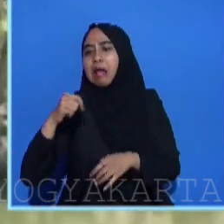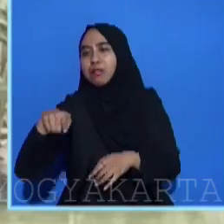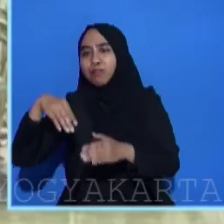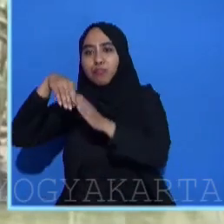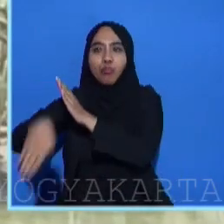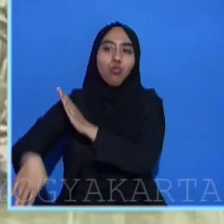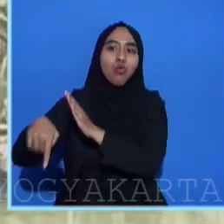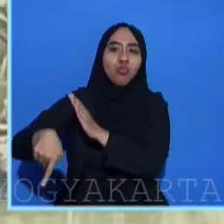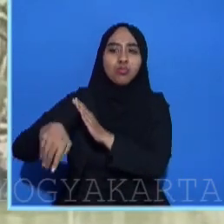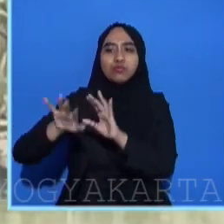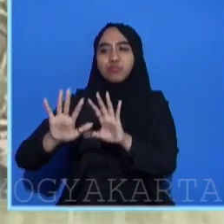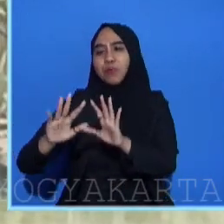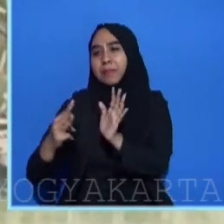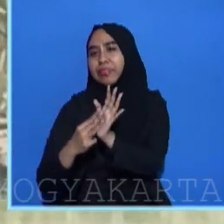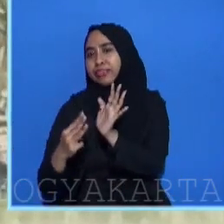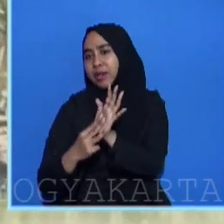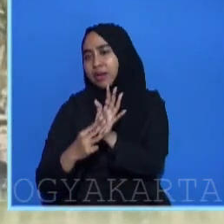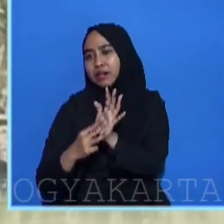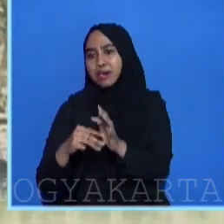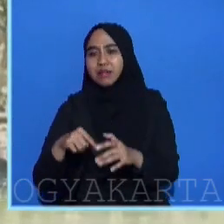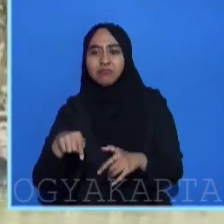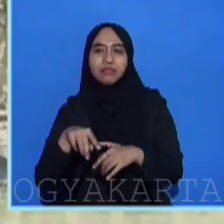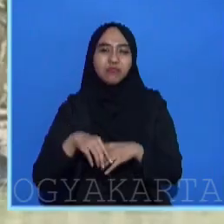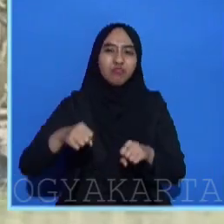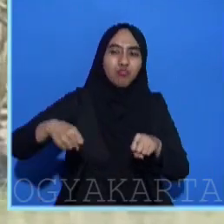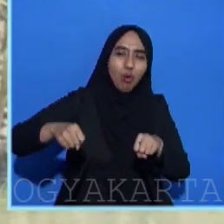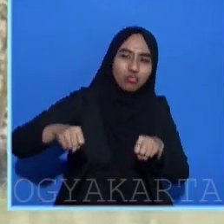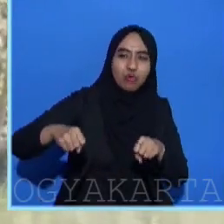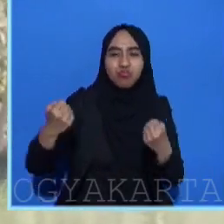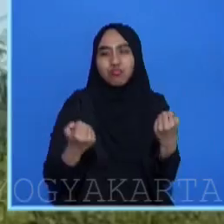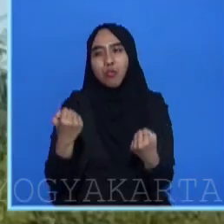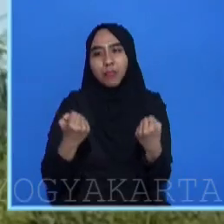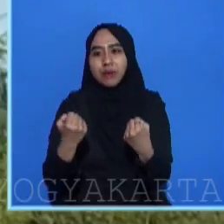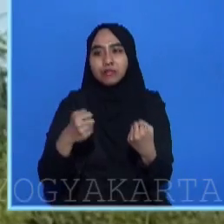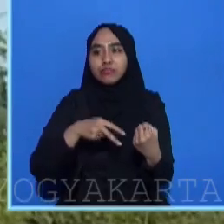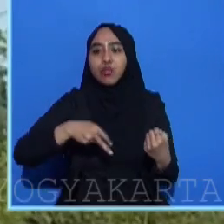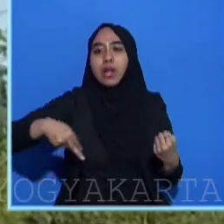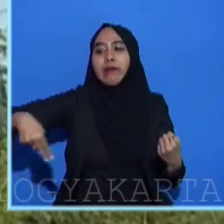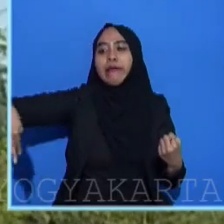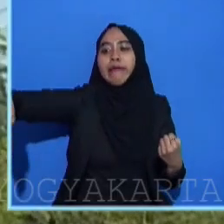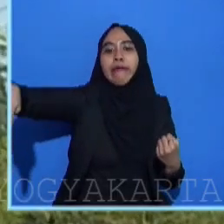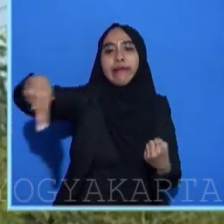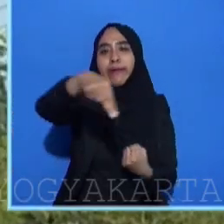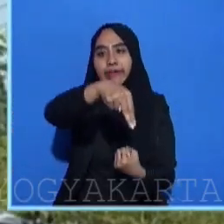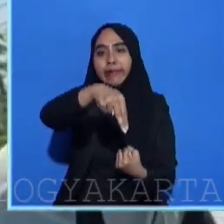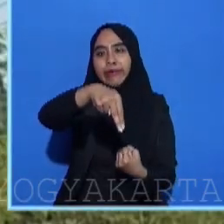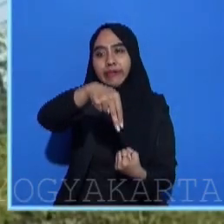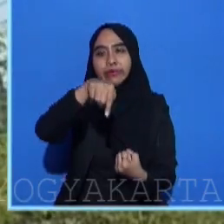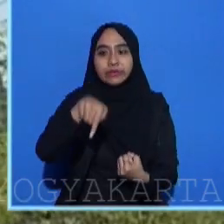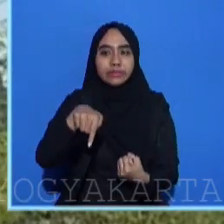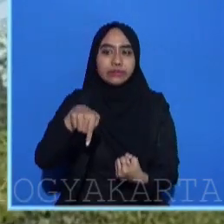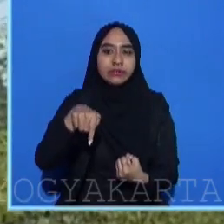sedalam 10 cm selain kendaraan roda dua seluruh kendaraan wajib memutar melewati jalur alternatif yang